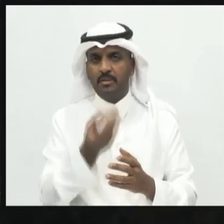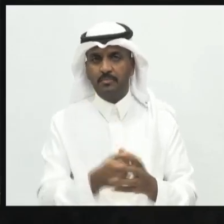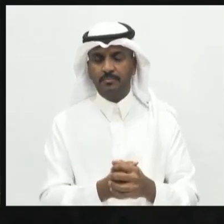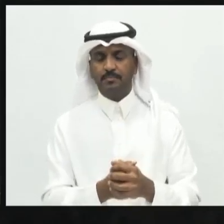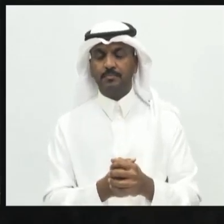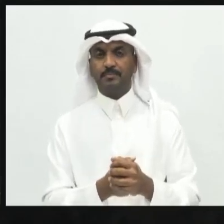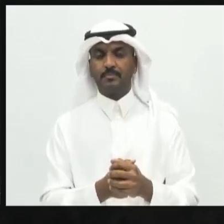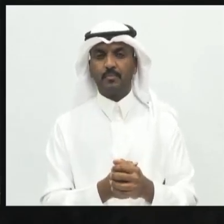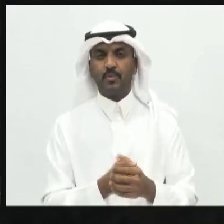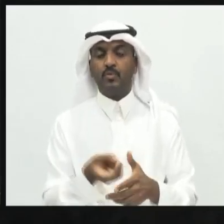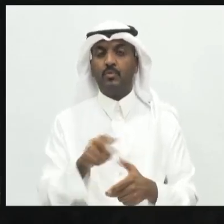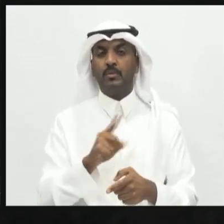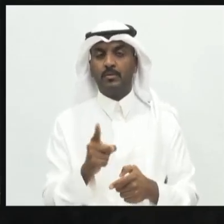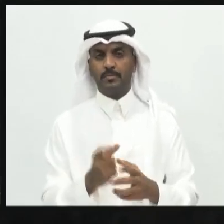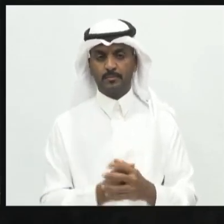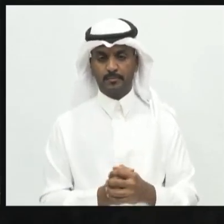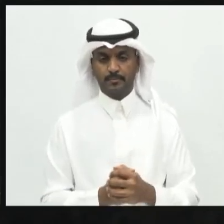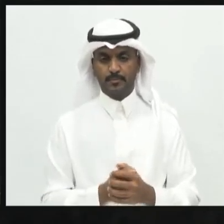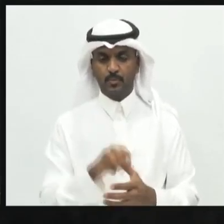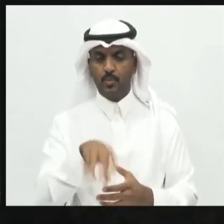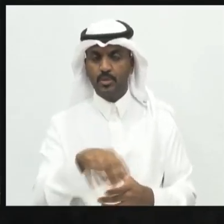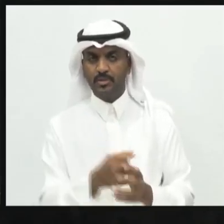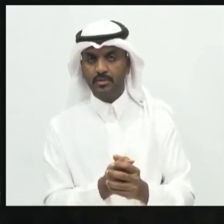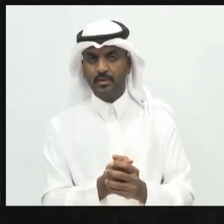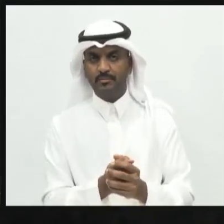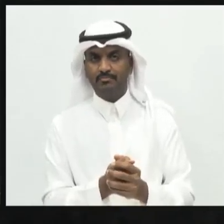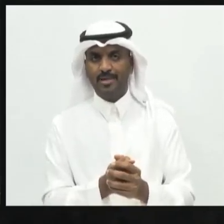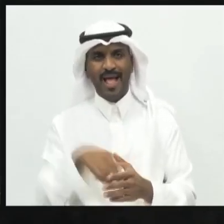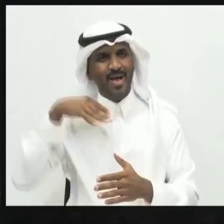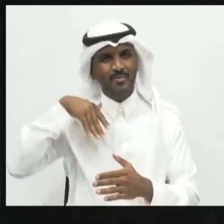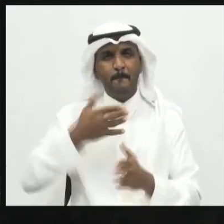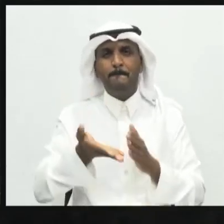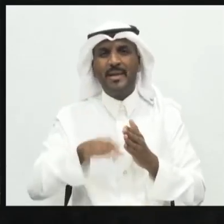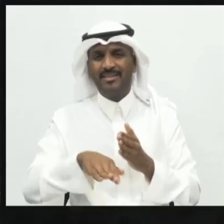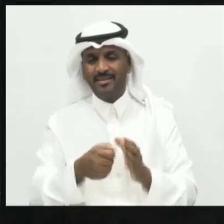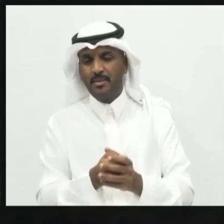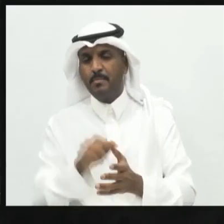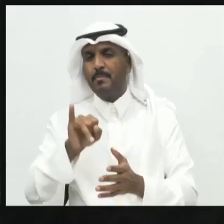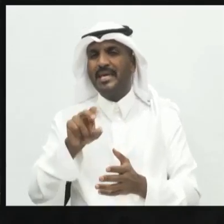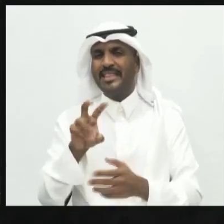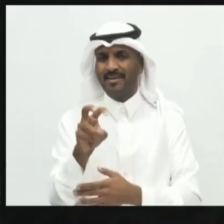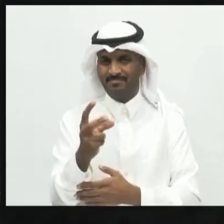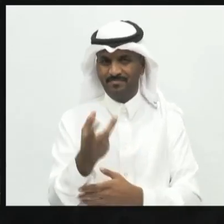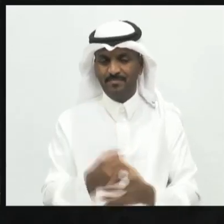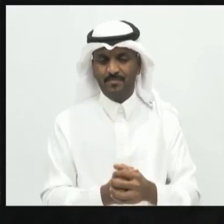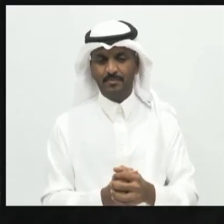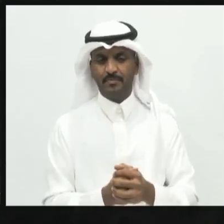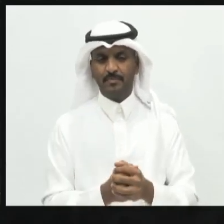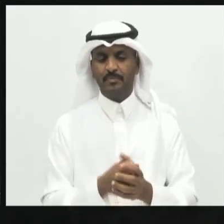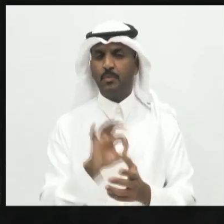الاكل ثم انه وجد ميته تعلمون اننا اخذنا بارك الله فيكم الميته اليس كذلك